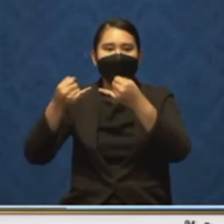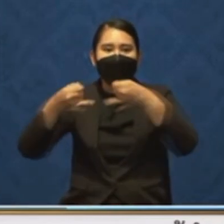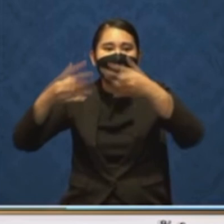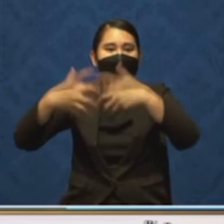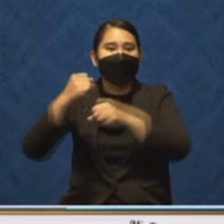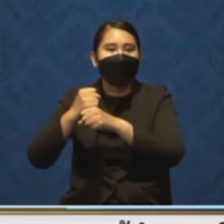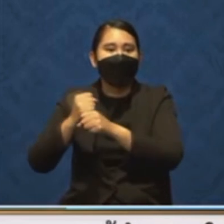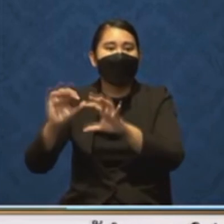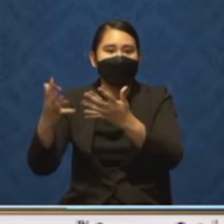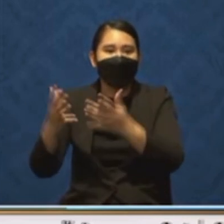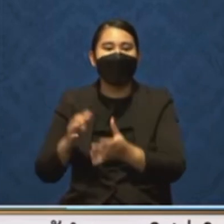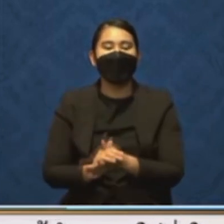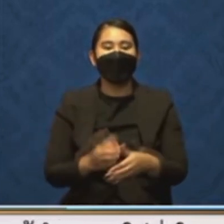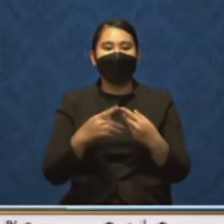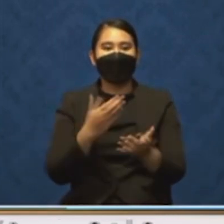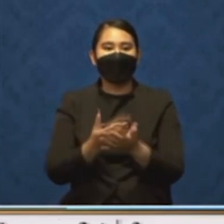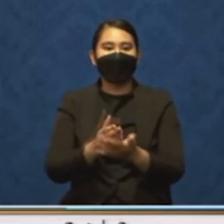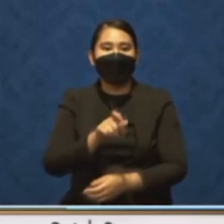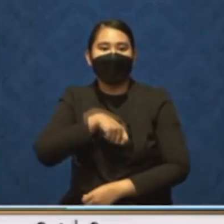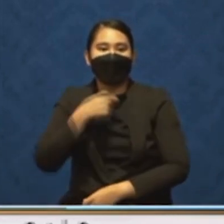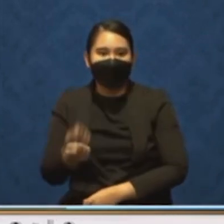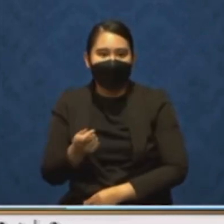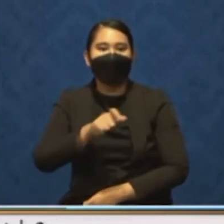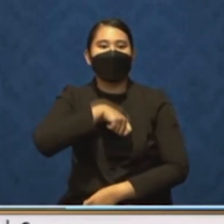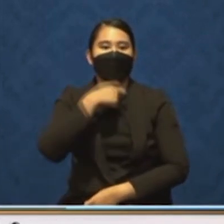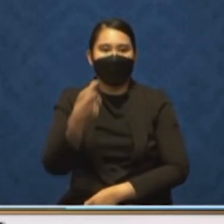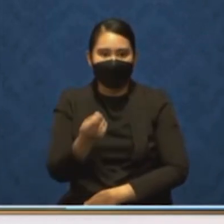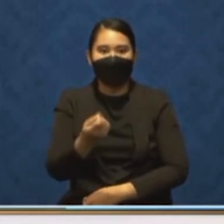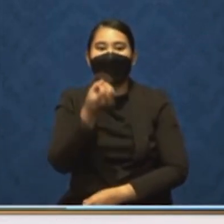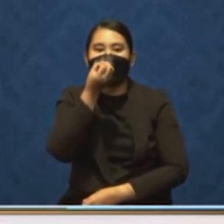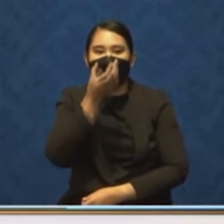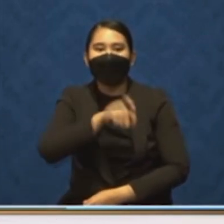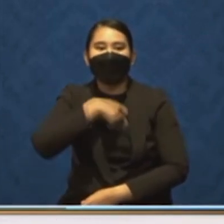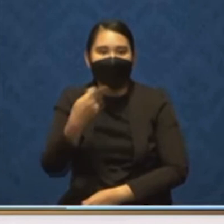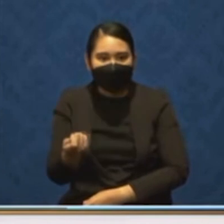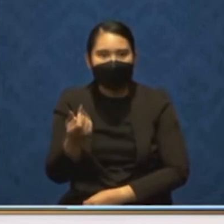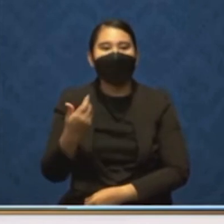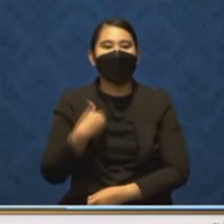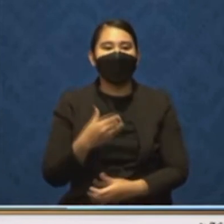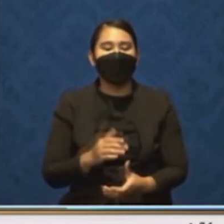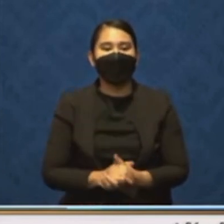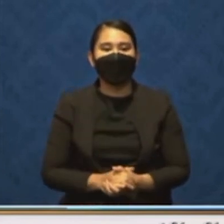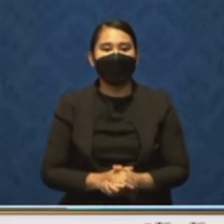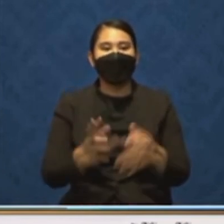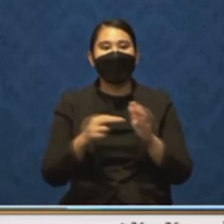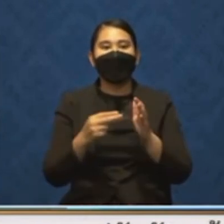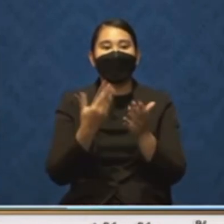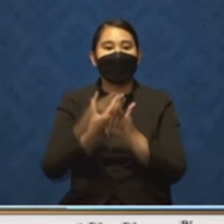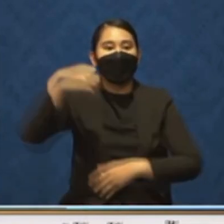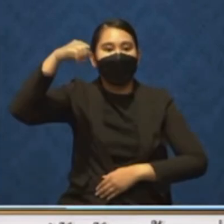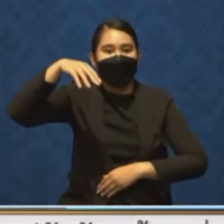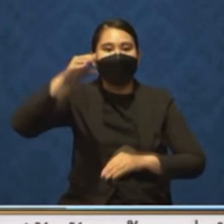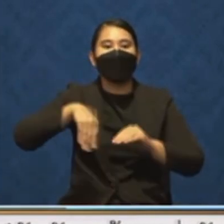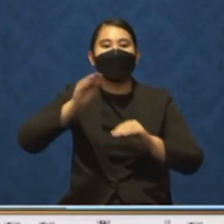นึงเนี่ยไม่ได้เดินแต่ว่าเราต้องจ่ายต้นทุนใจกำลังจะจ่ายดอกเบี้ยให้กับโรงไฟฟ้าของ iPhoneพวกนี้อันนี้คือค่าไฟที่เพิ่มขึ้นมา